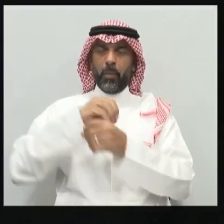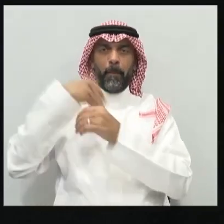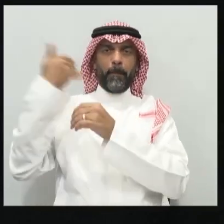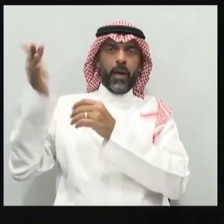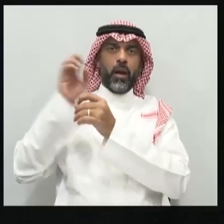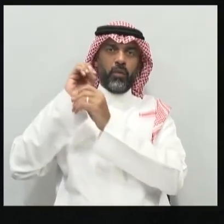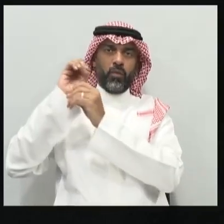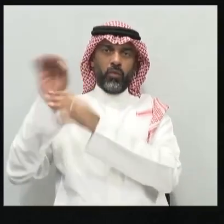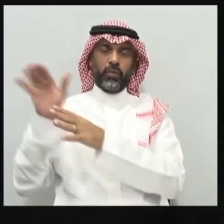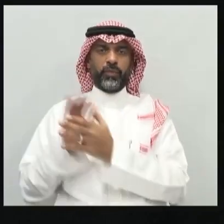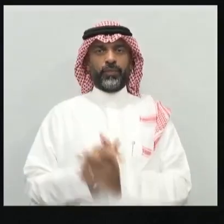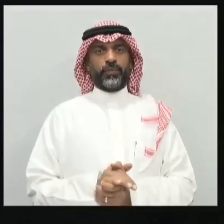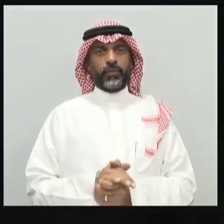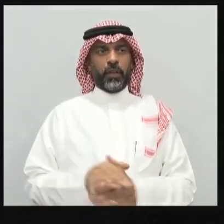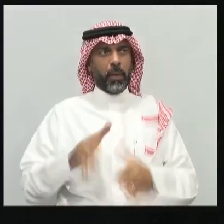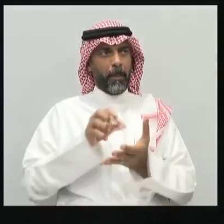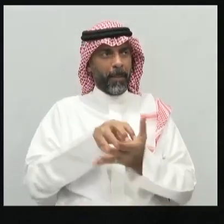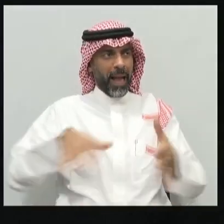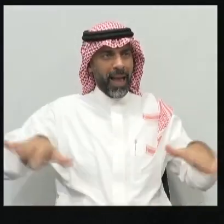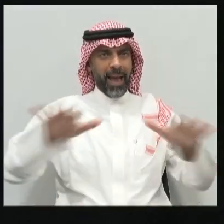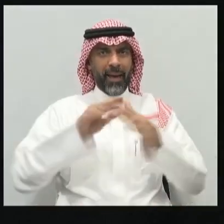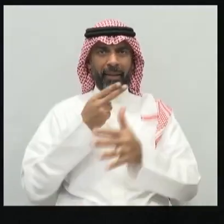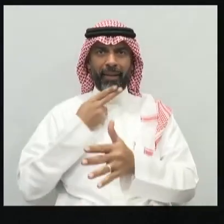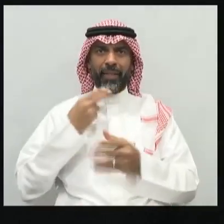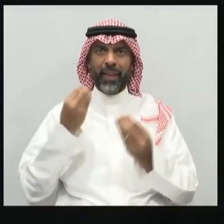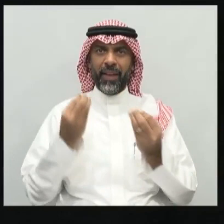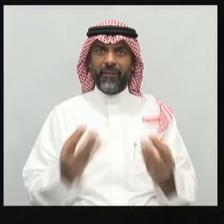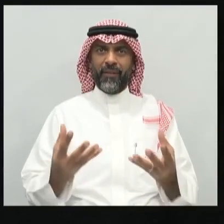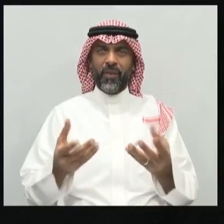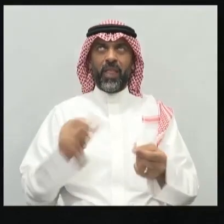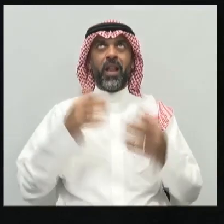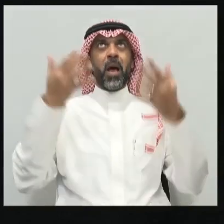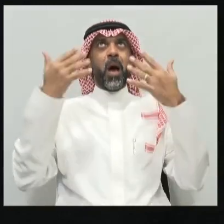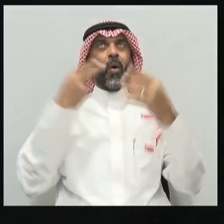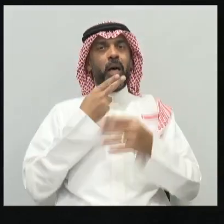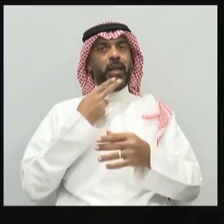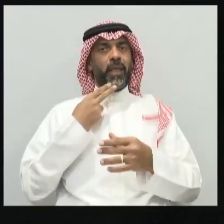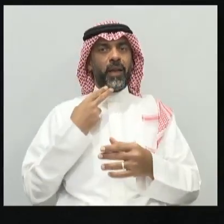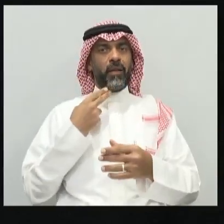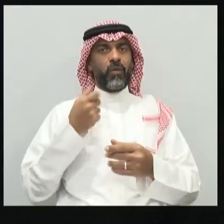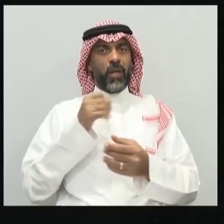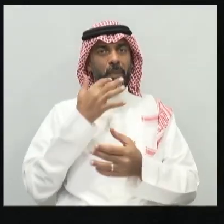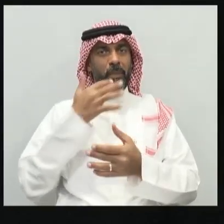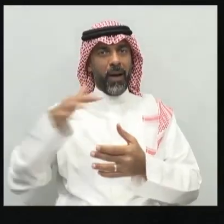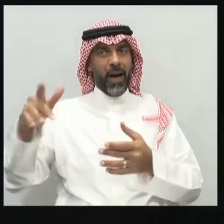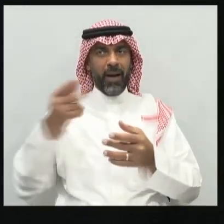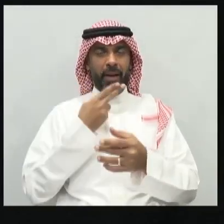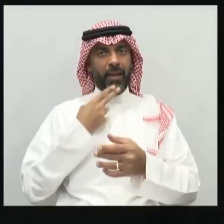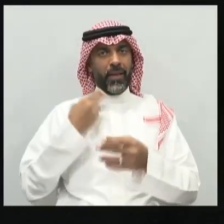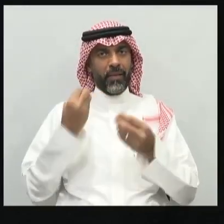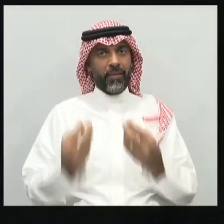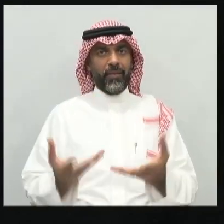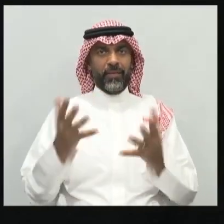على اليابسه التربه ونحافظ على الهواء يكون نظيف ونحافظ على الماء